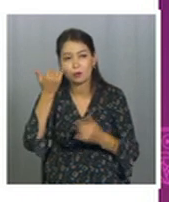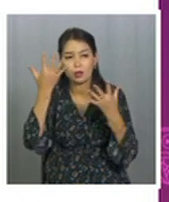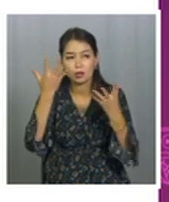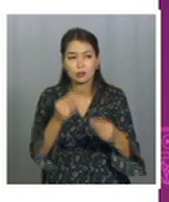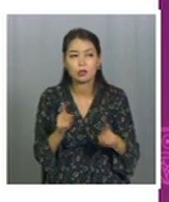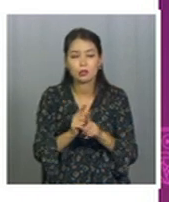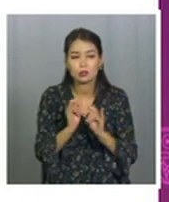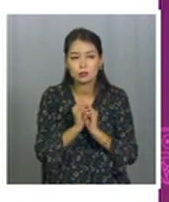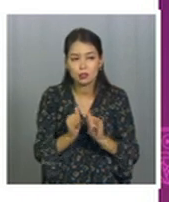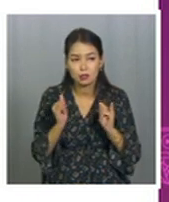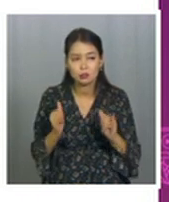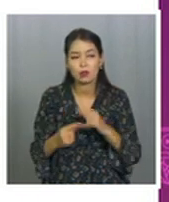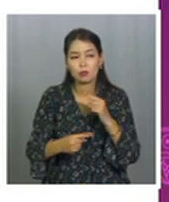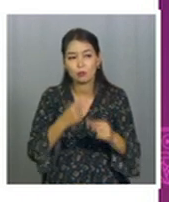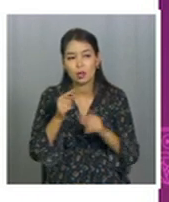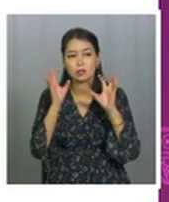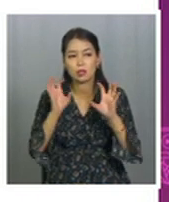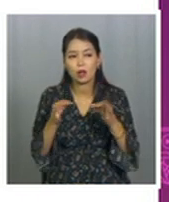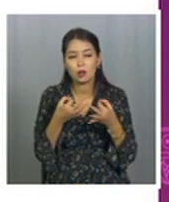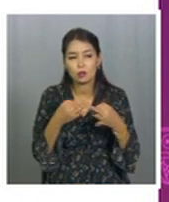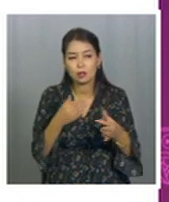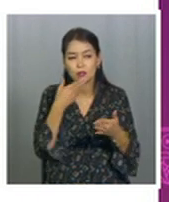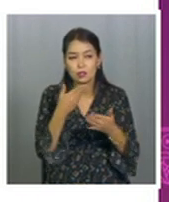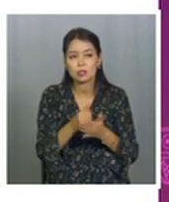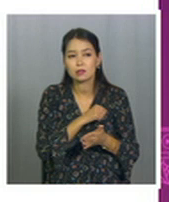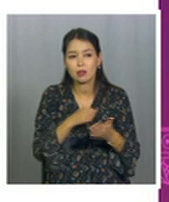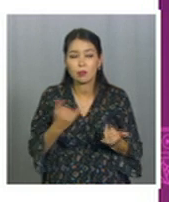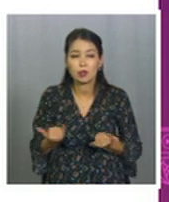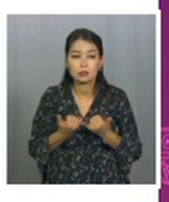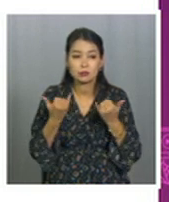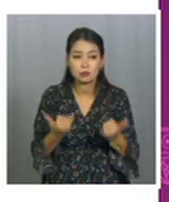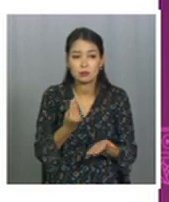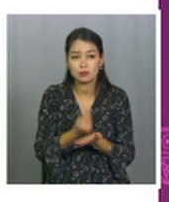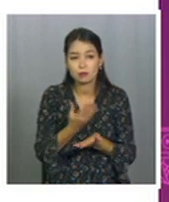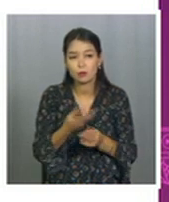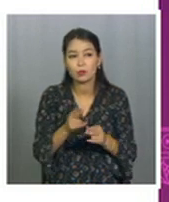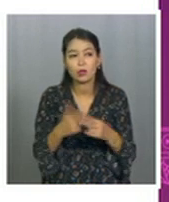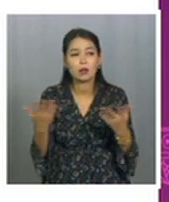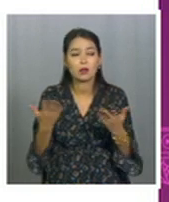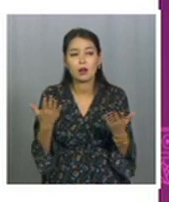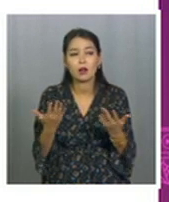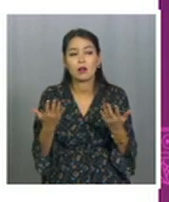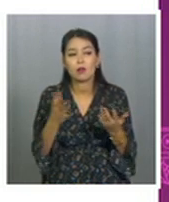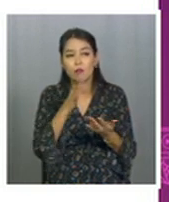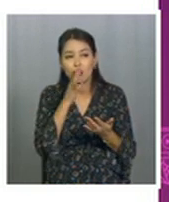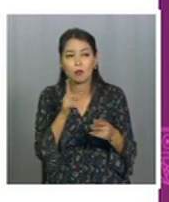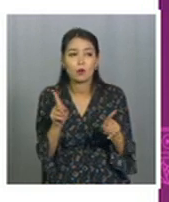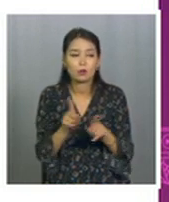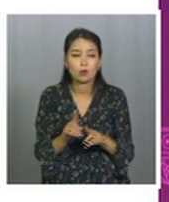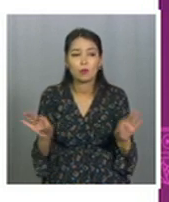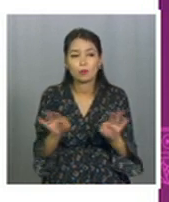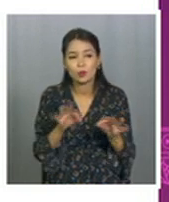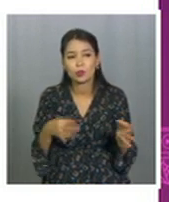тәуелсіздікті жақындатқан ең қастерлі құндылық. Қай замандағы болмасын, күй өнеріндегі ортақ сарын